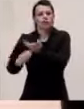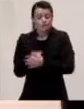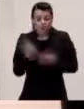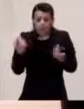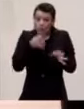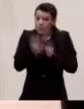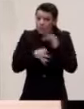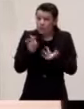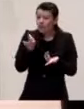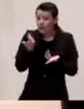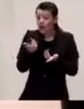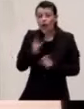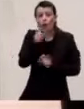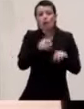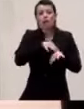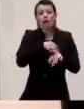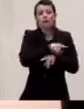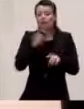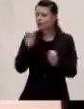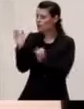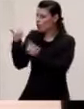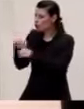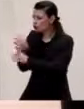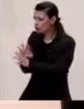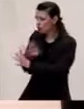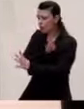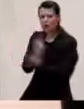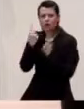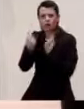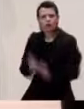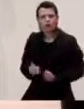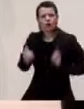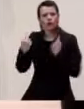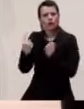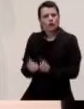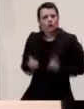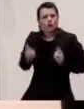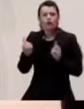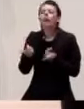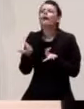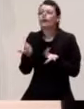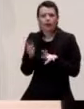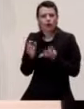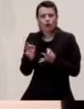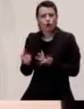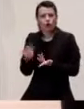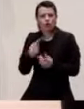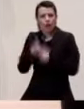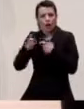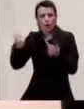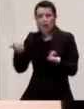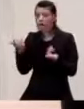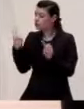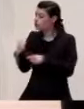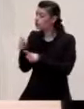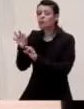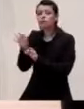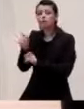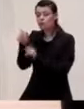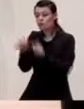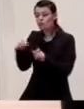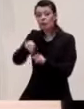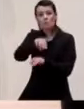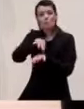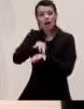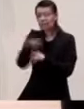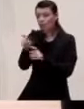un'attesa all'accoglienza del pronto soccorso anche ovviamente aumentata. Erano pazienti tutti in condizioni più o